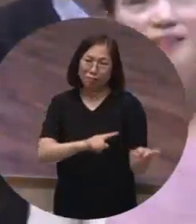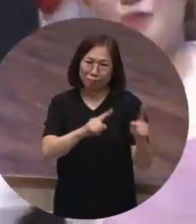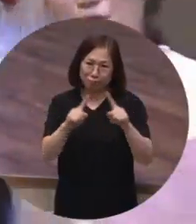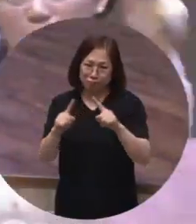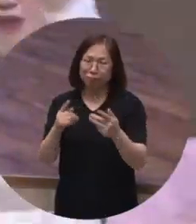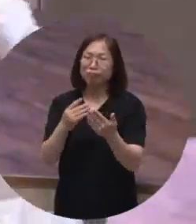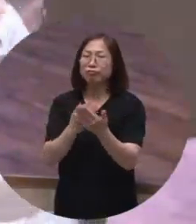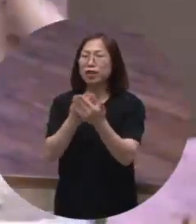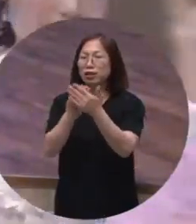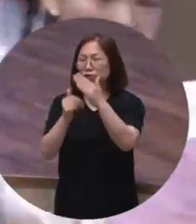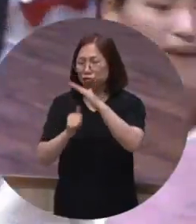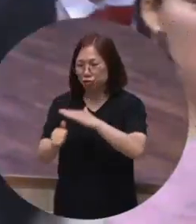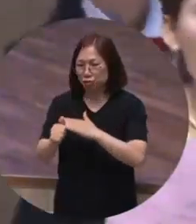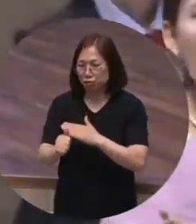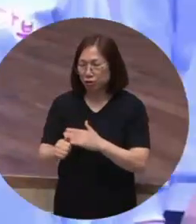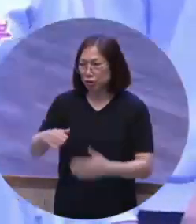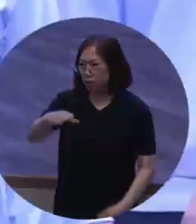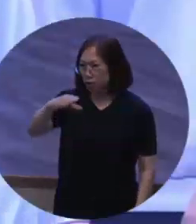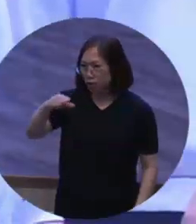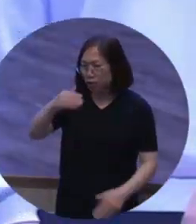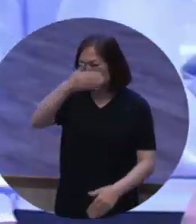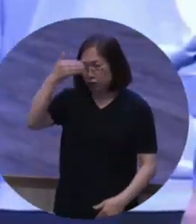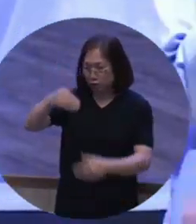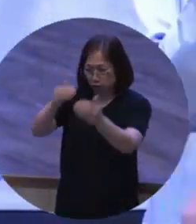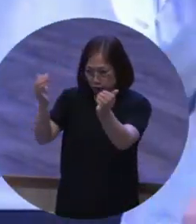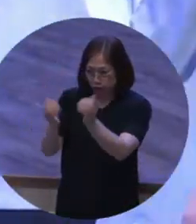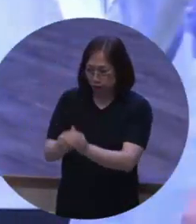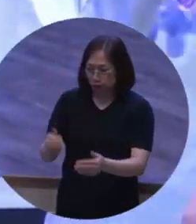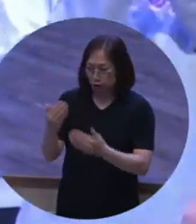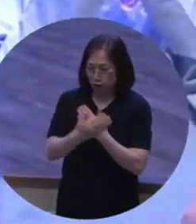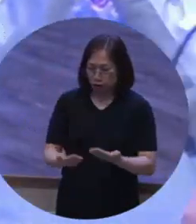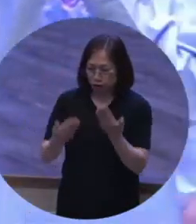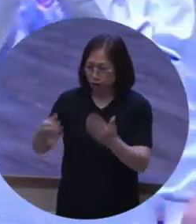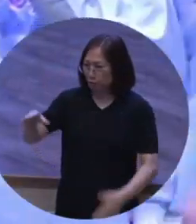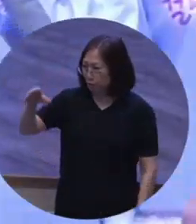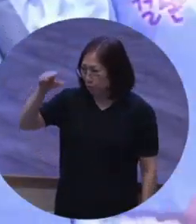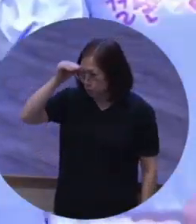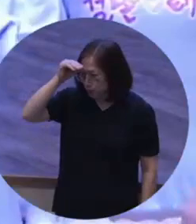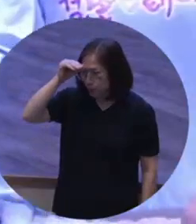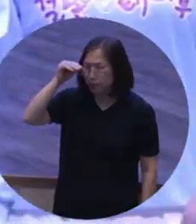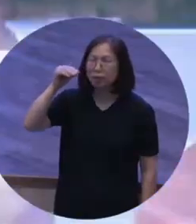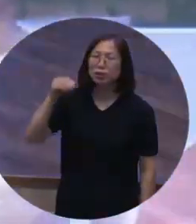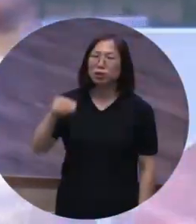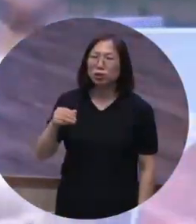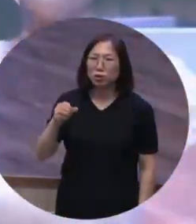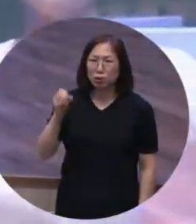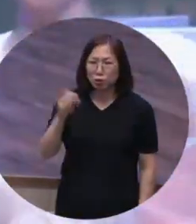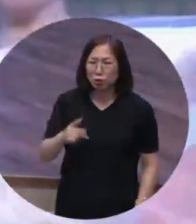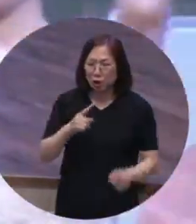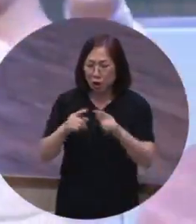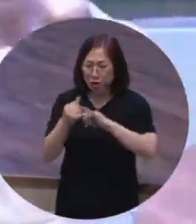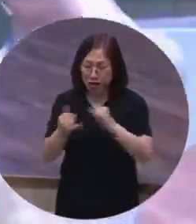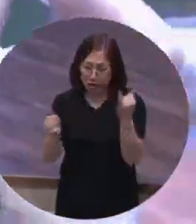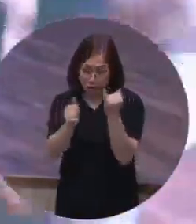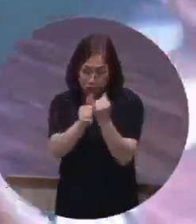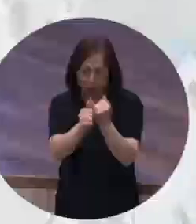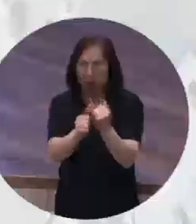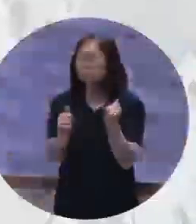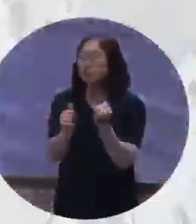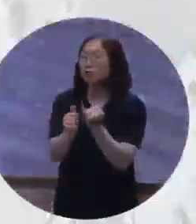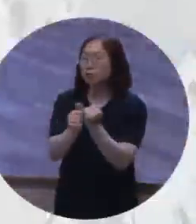또 청년회는 헌신의 모델이 되는 중직자들과 언약적 결혼에 골인한 부부들도 꾸준히 배출하고 있습니다.